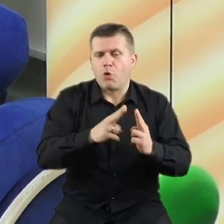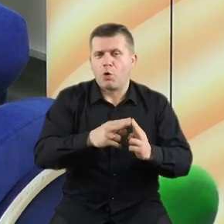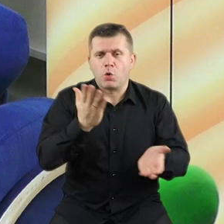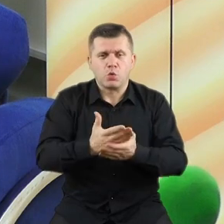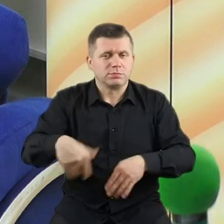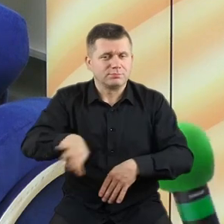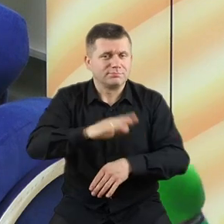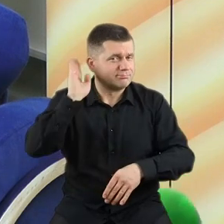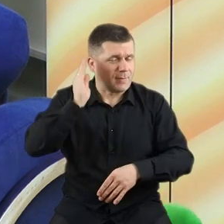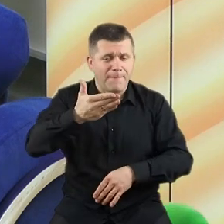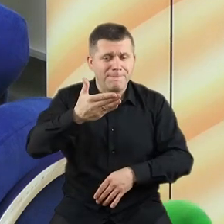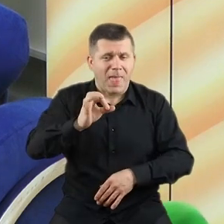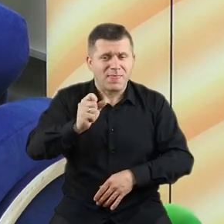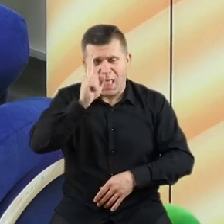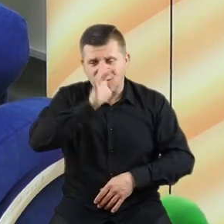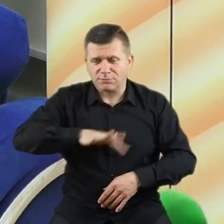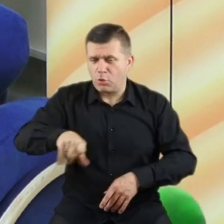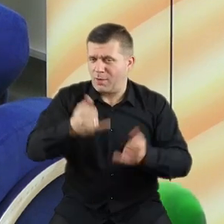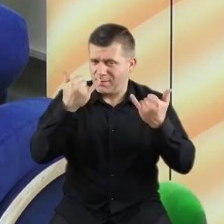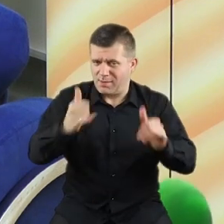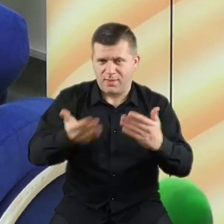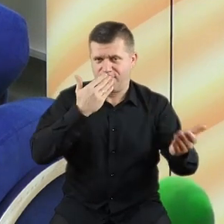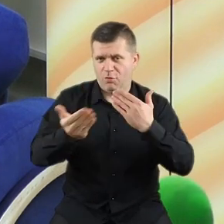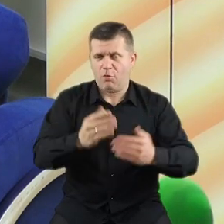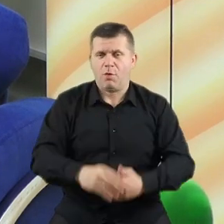No, ale od czasów mediów społecznościowych to zupełnie